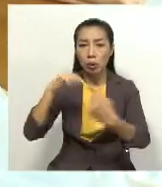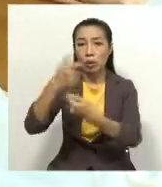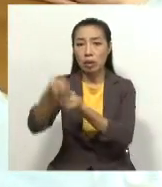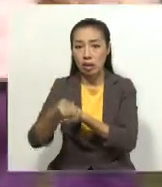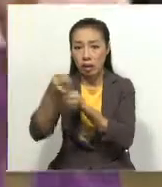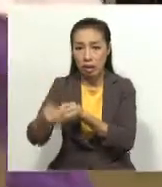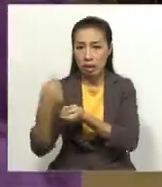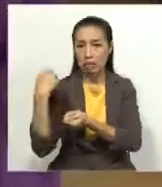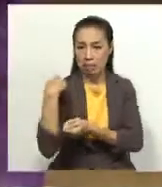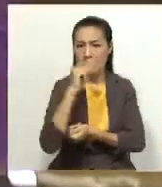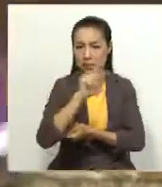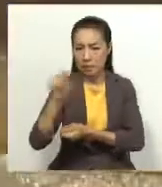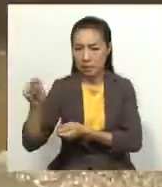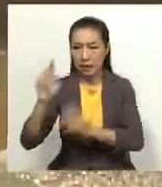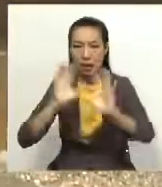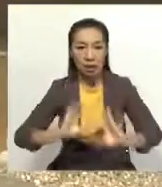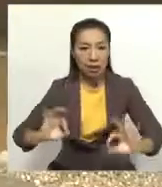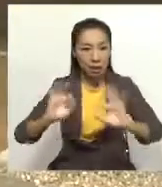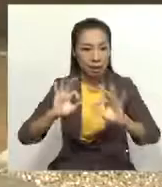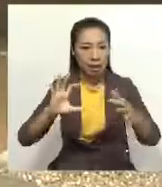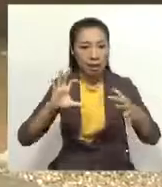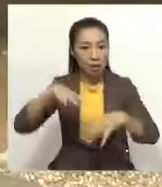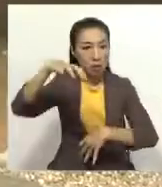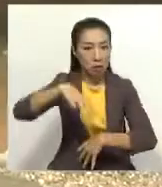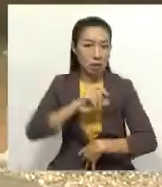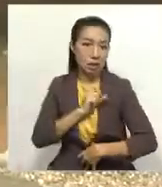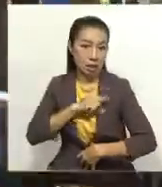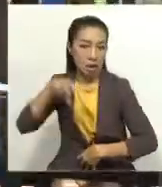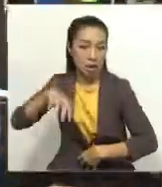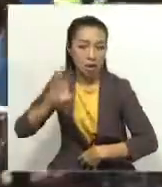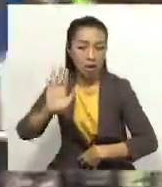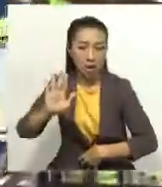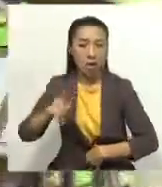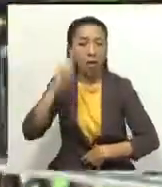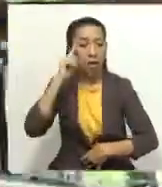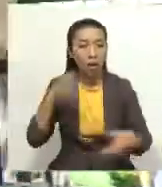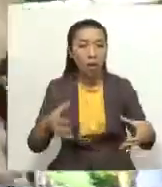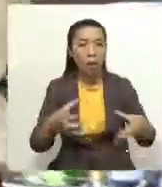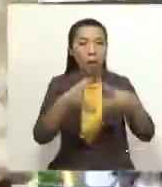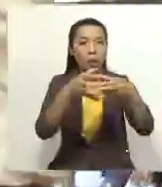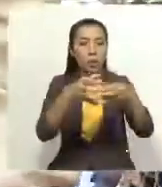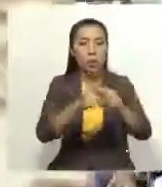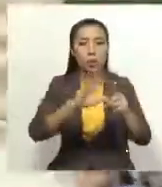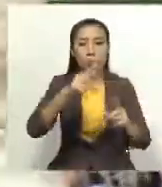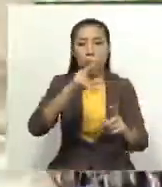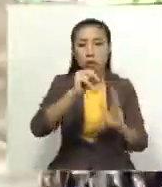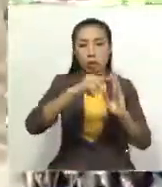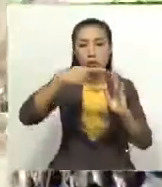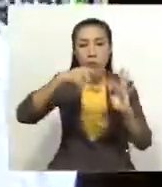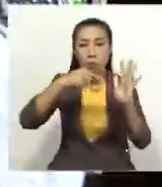ตรสถานที่สำคัญทางศาสนารวมถึงวัฒนธรรมชนเผ่าในพื้นที่หลากหลาย